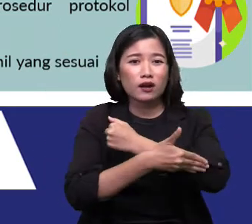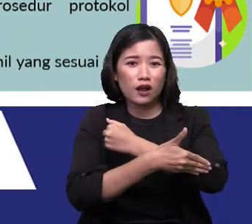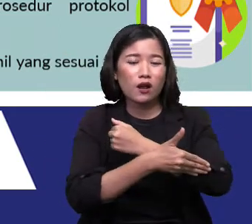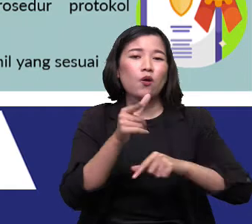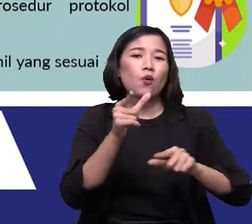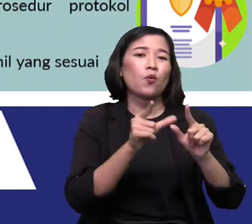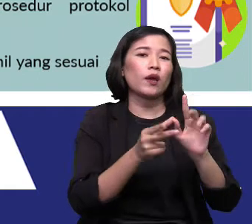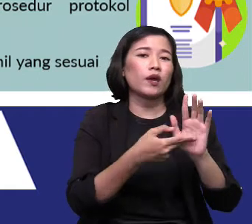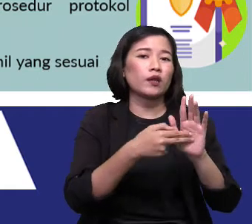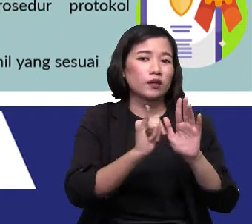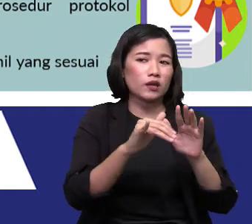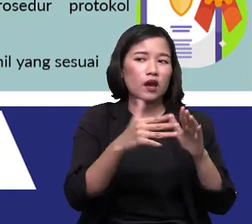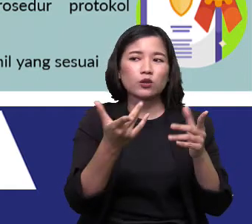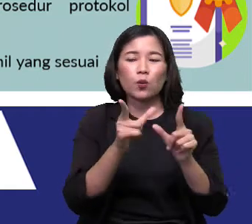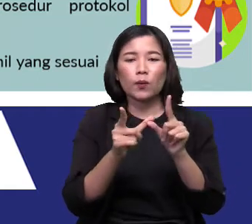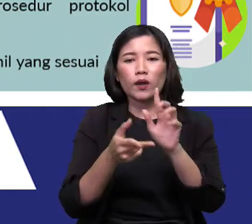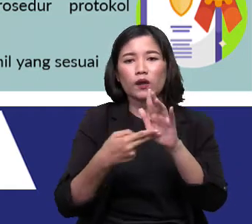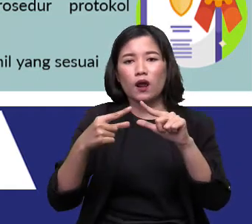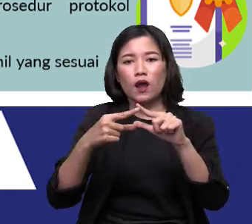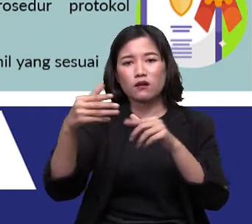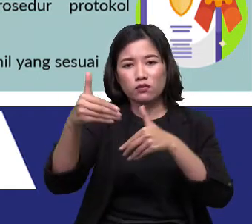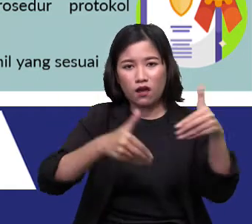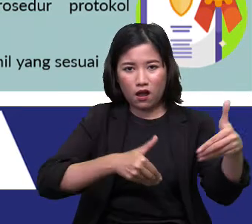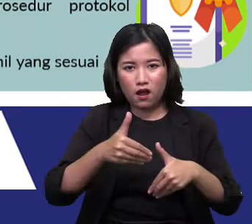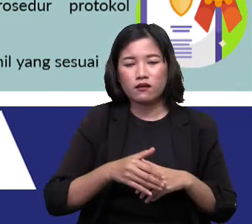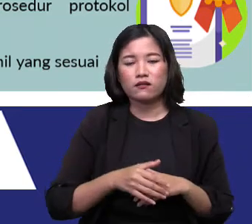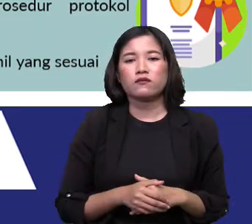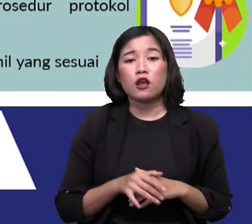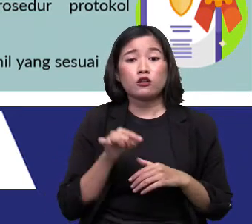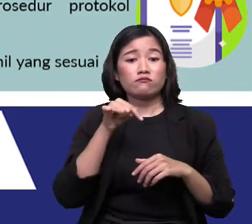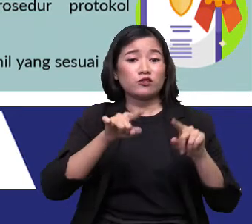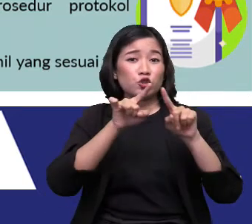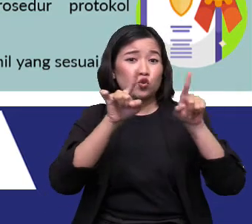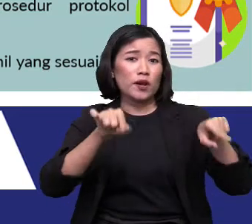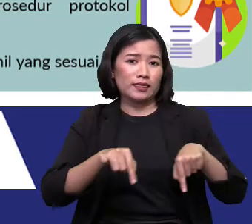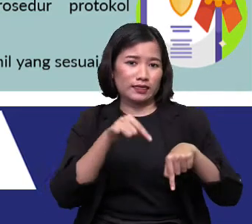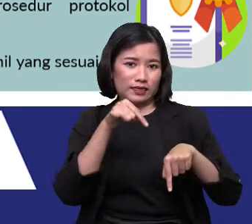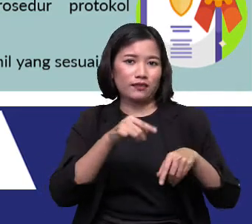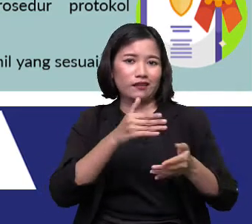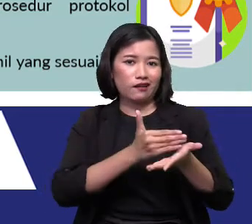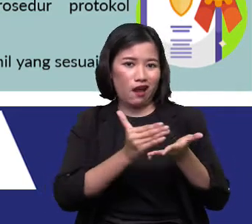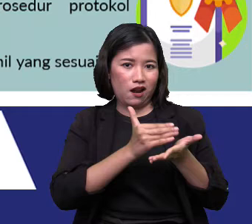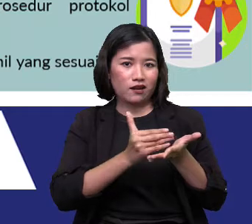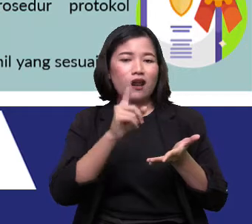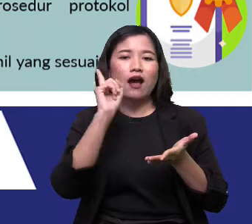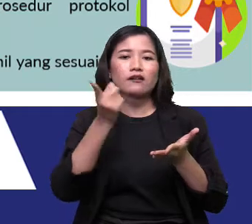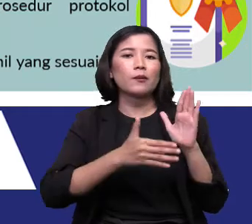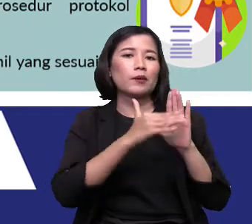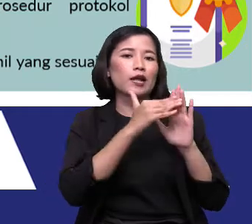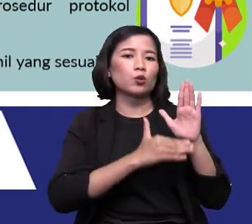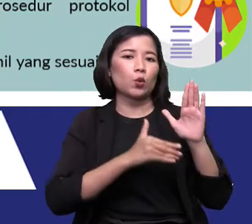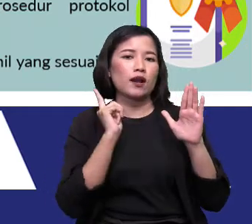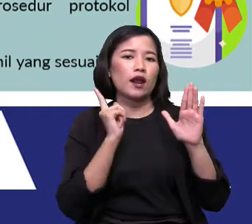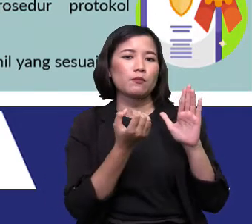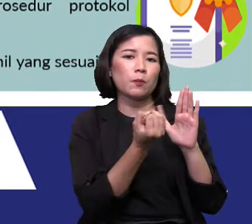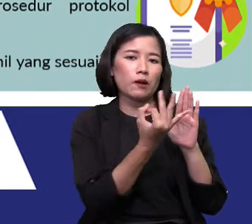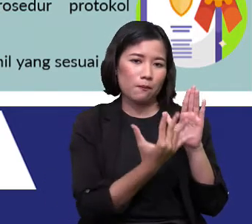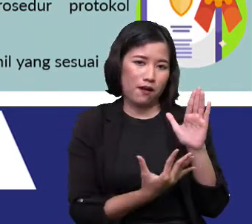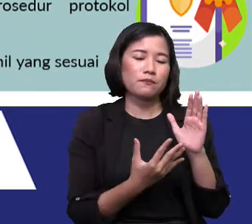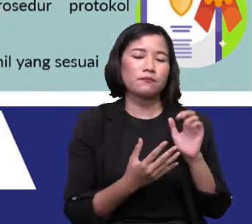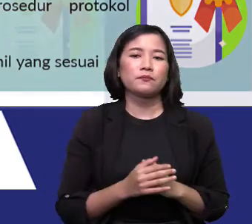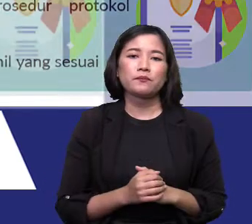Wena melalui surat edaran ini maka pemerintah menetapkan beberapa aturan yaitu diantaranya